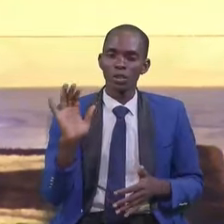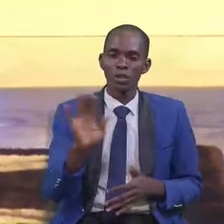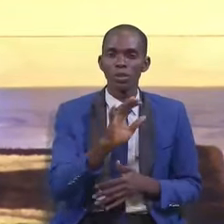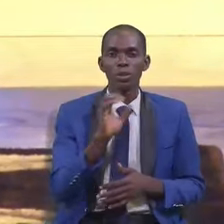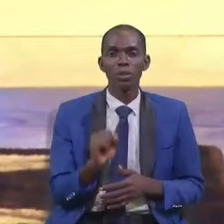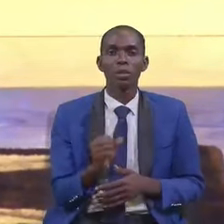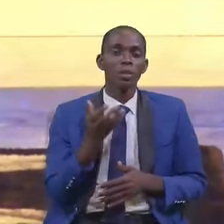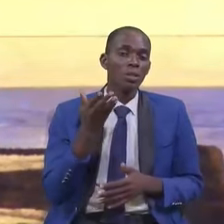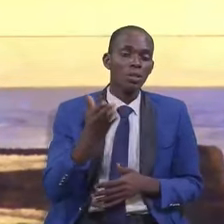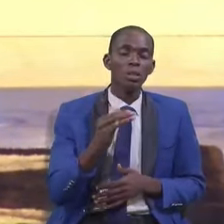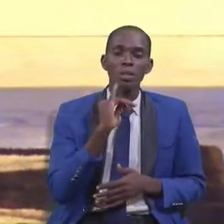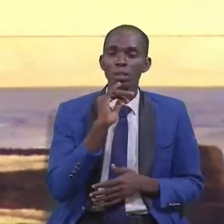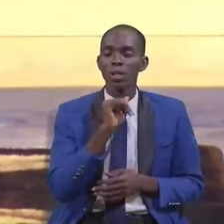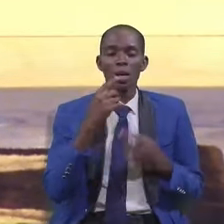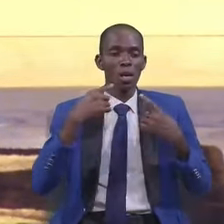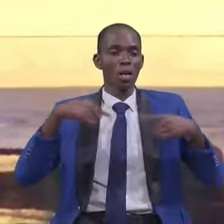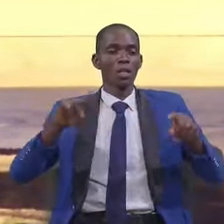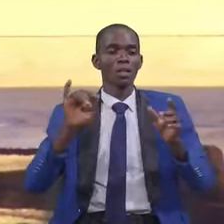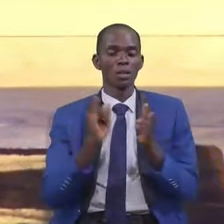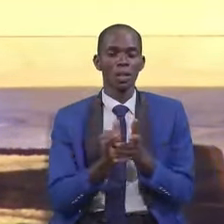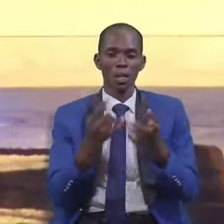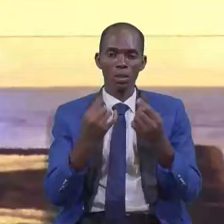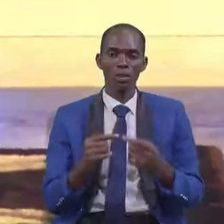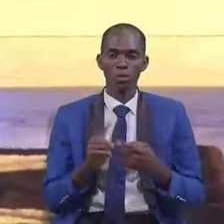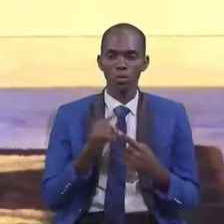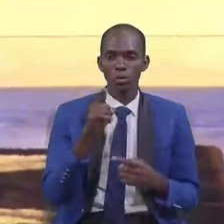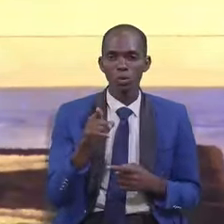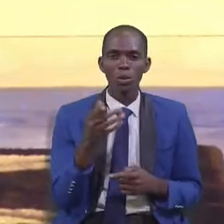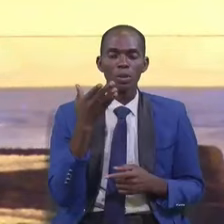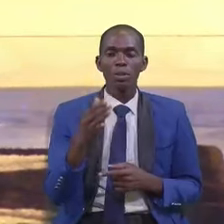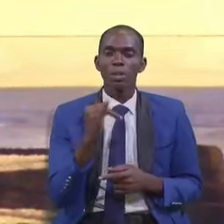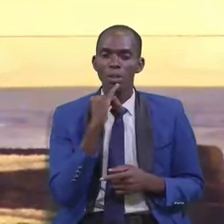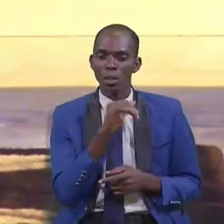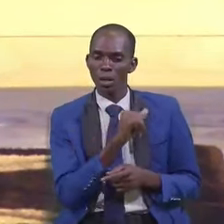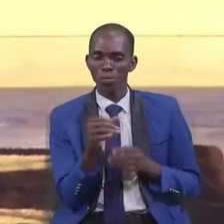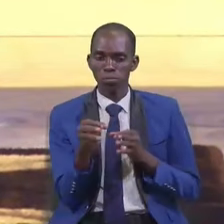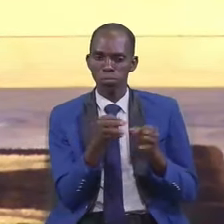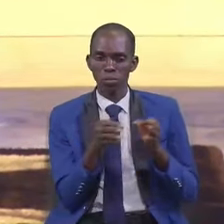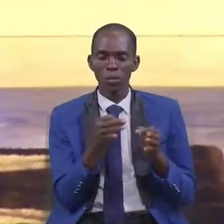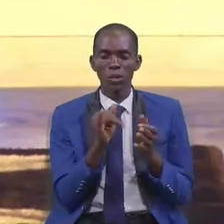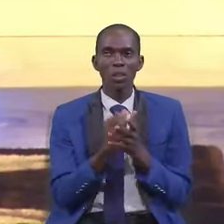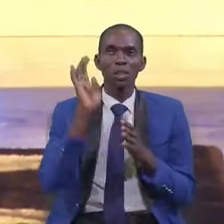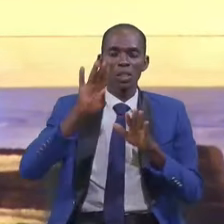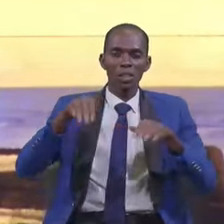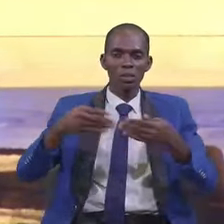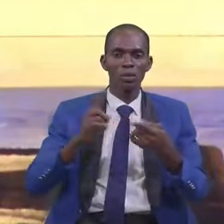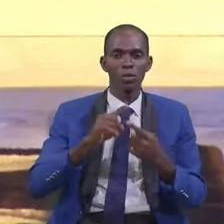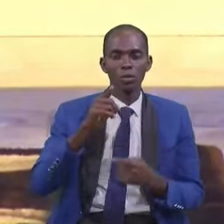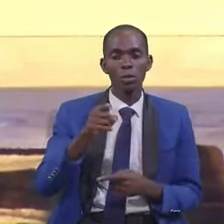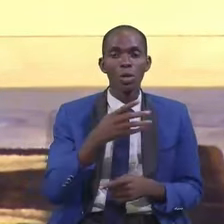Il y a une proclamation qui vous est parvenue. Il y a une prescription qui vous a donné. Et il y a eu une préservation